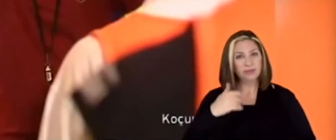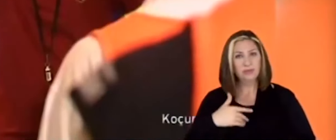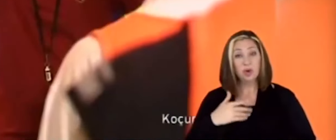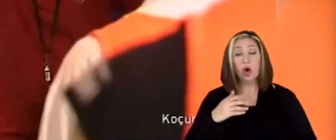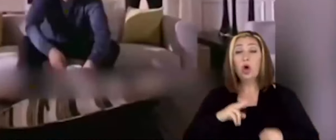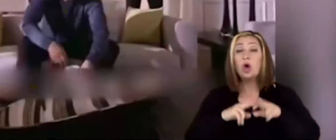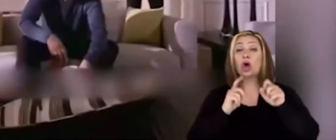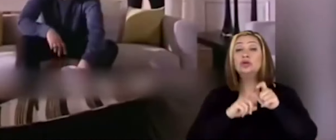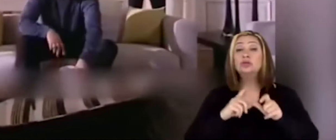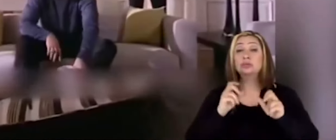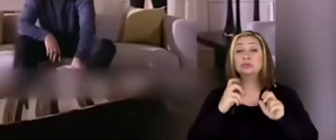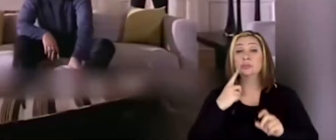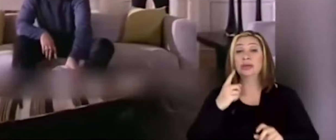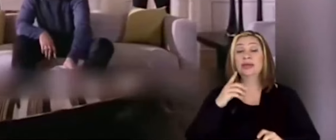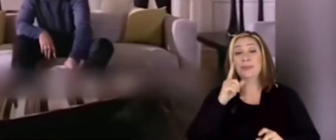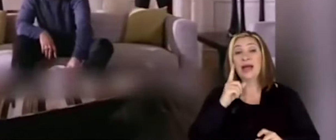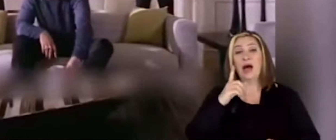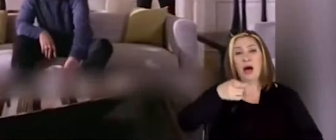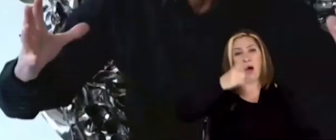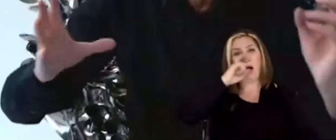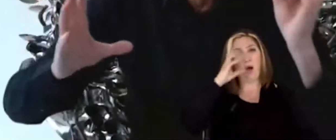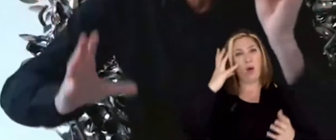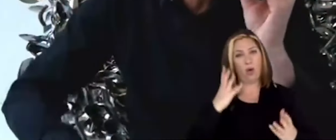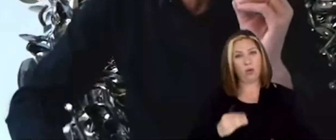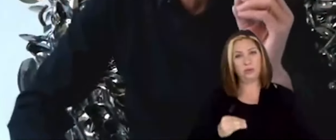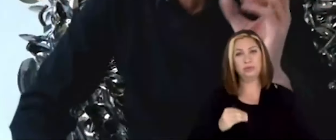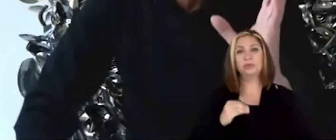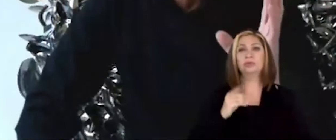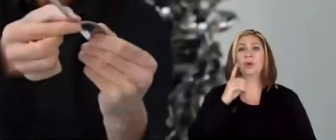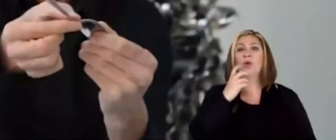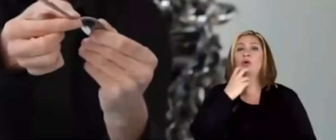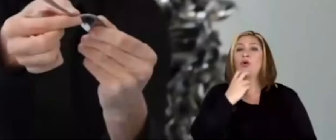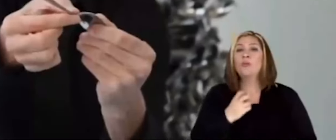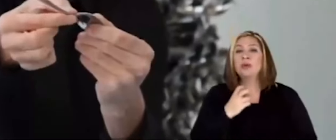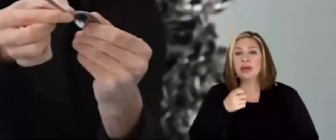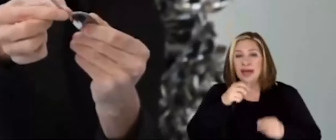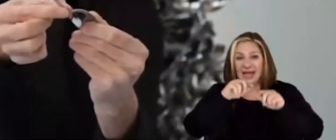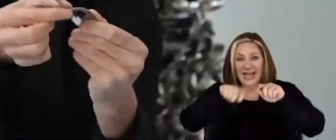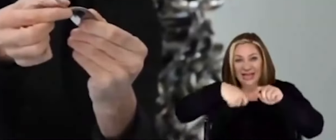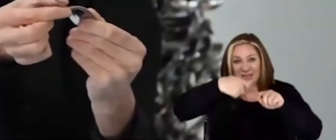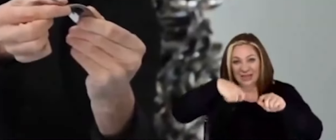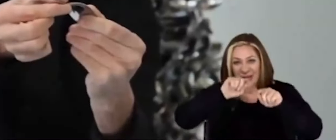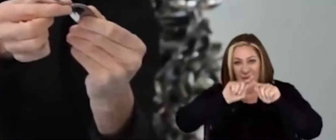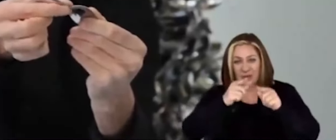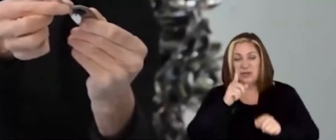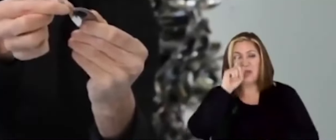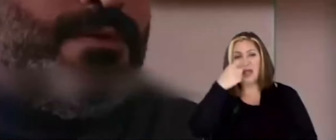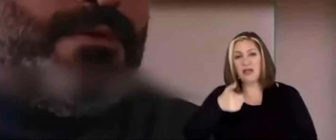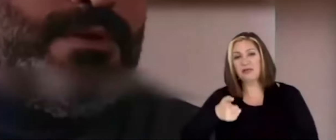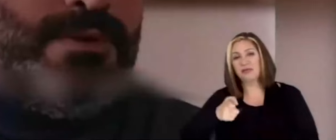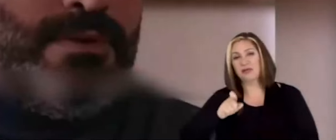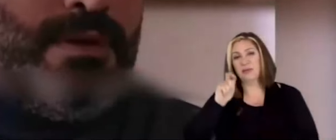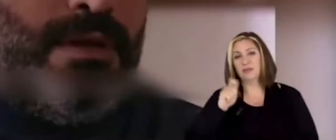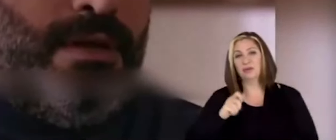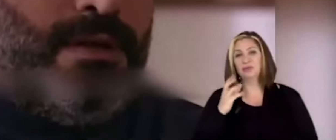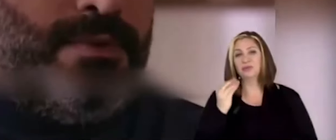Koç diyeceksin. Sıla'da arıza bir ağa oldun, Yuri Geller'ın ömrünü vakfettiği kaşık bükme işini tek elinle kotardın.